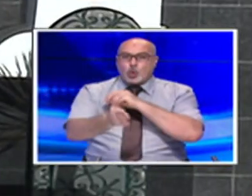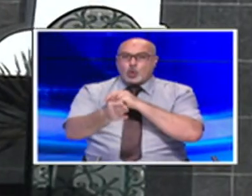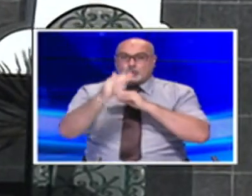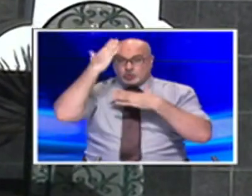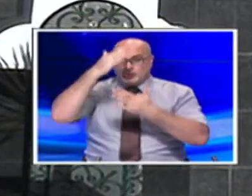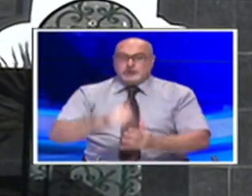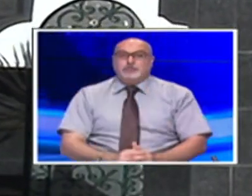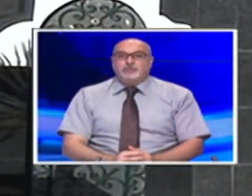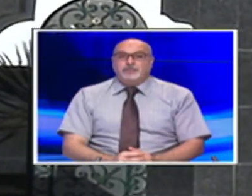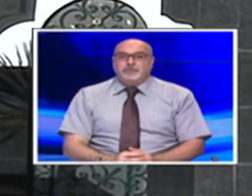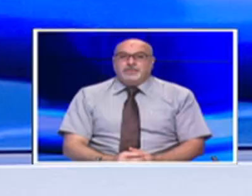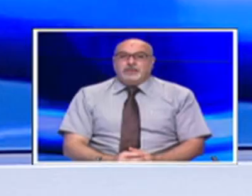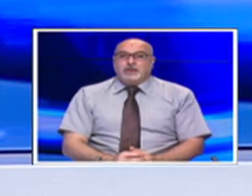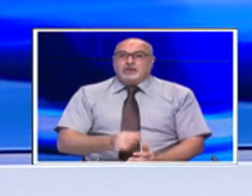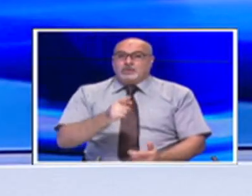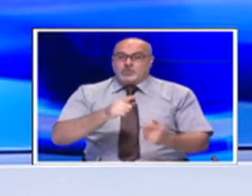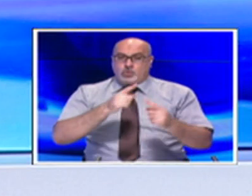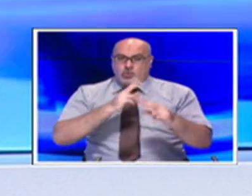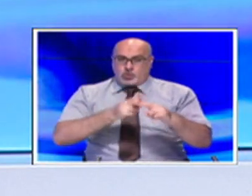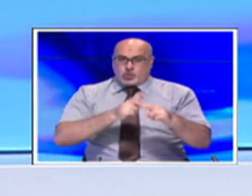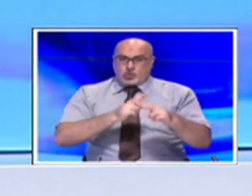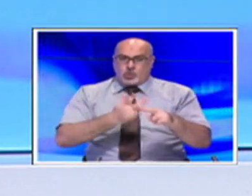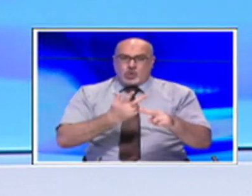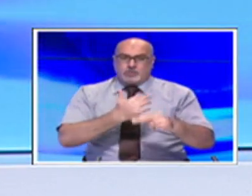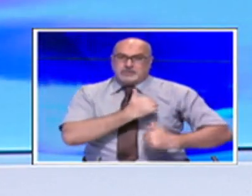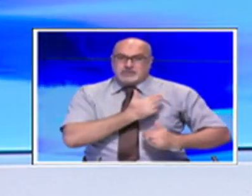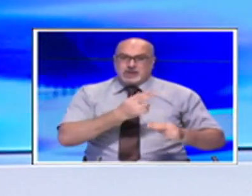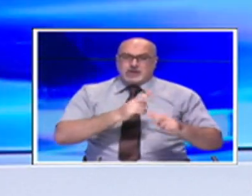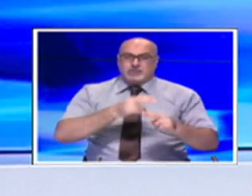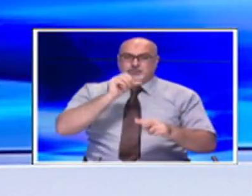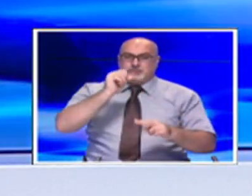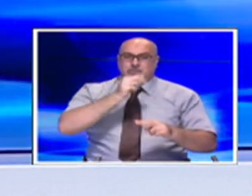دولة أجنبية في حق كل من المساعد الأول